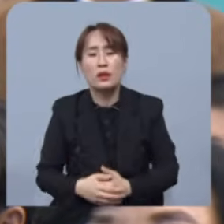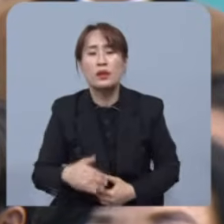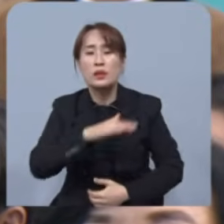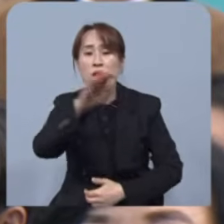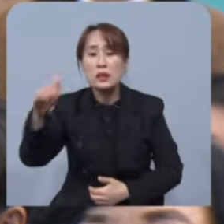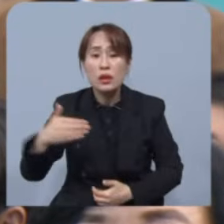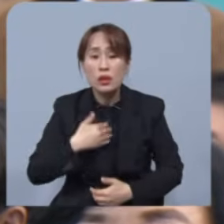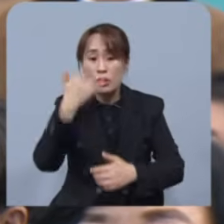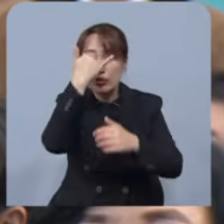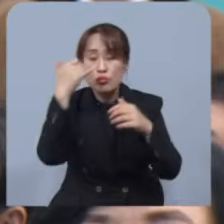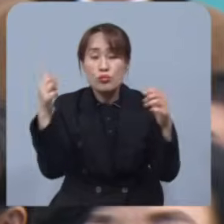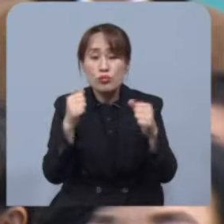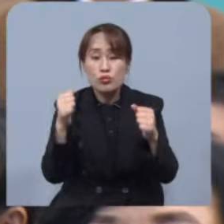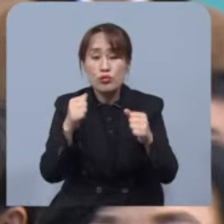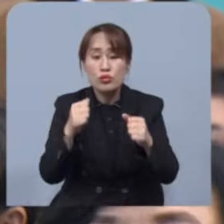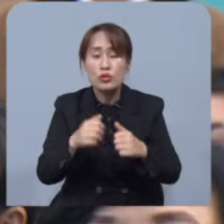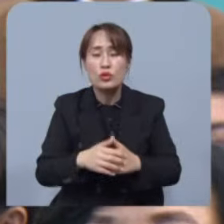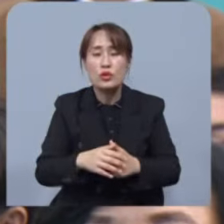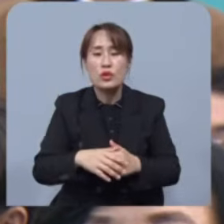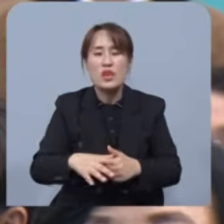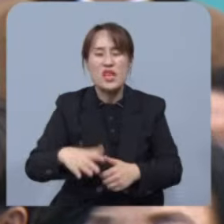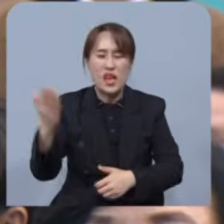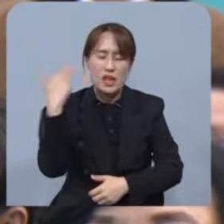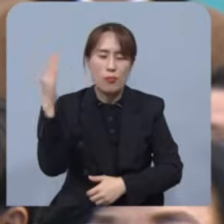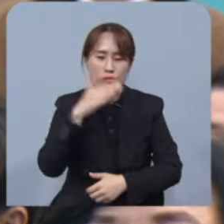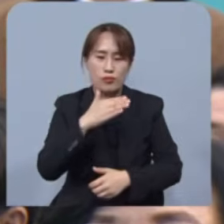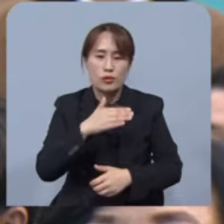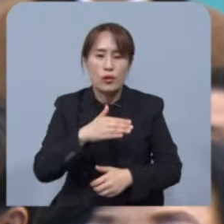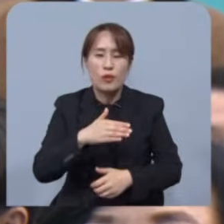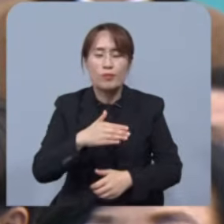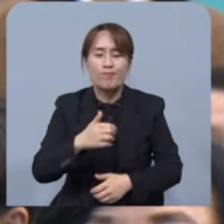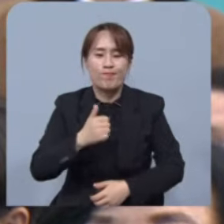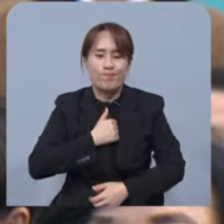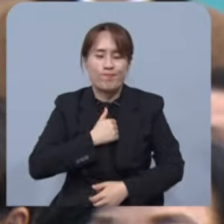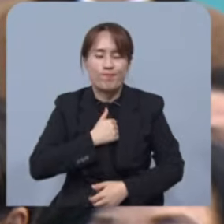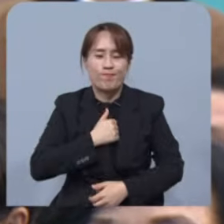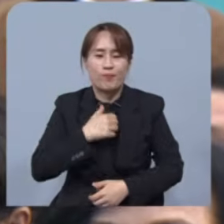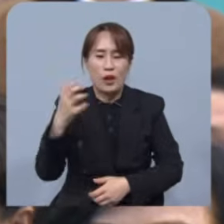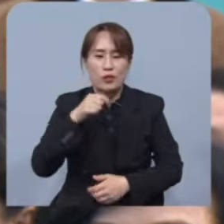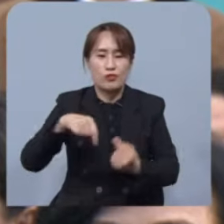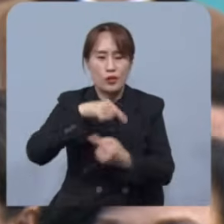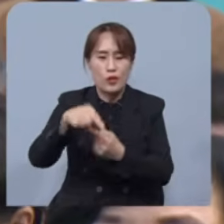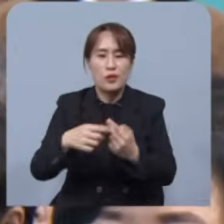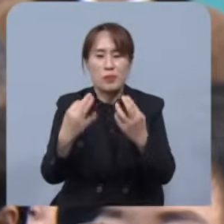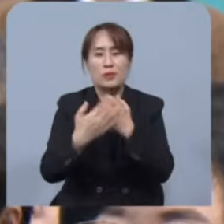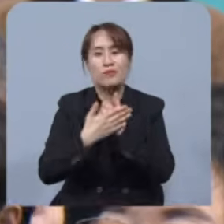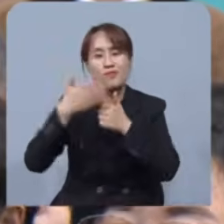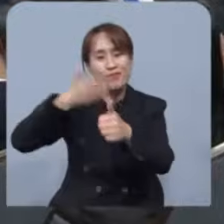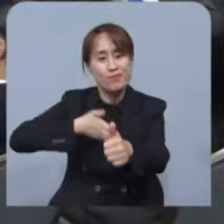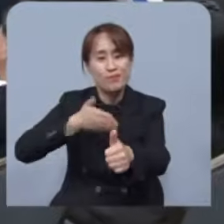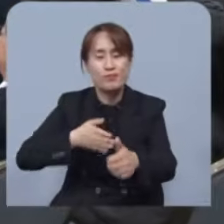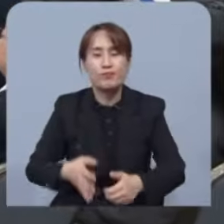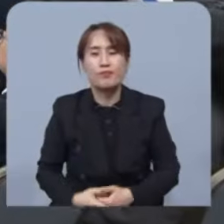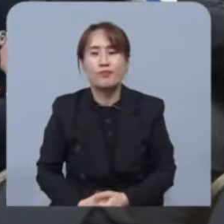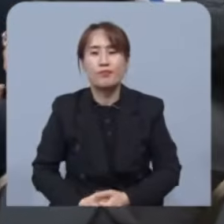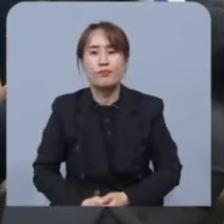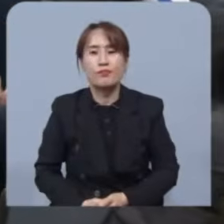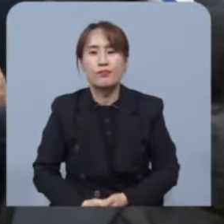저희가 충청북도 토종기업으로서 열심히 할 수 있게끔 많은 응원 부탁드리겠습니다. 감사합니다.